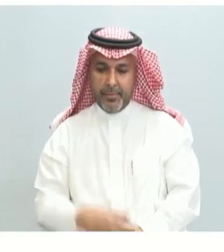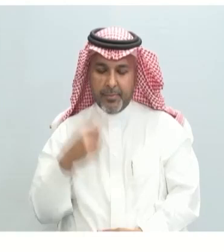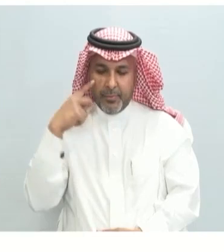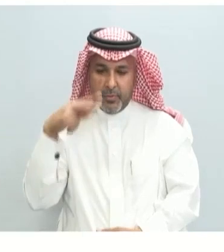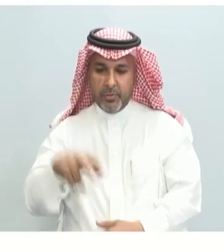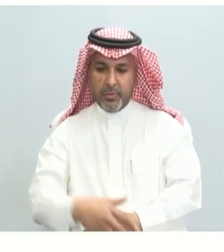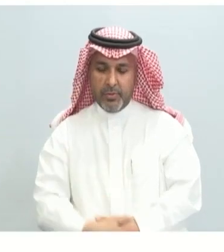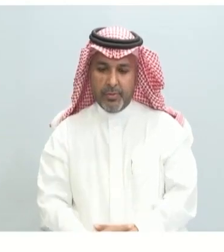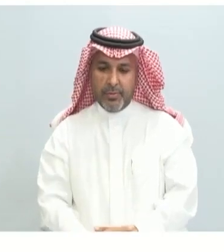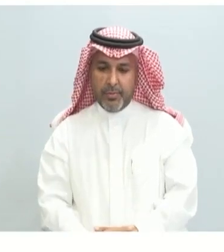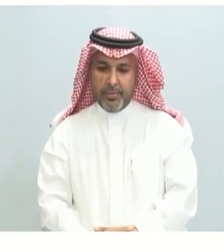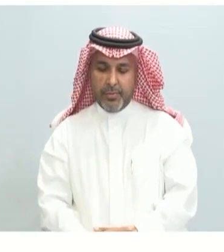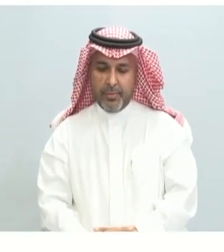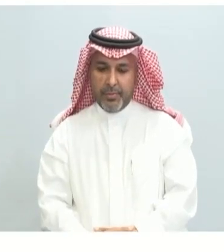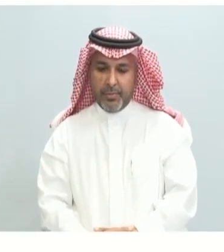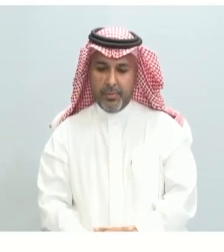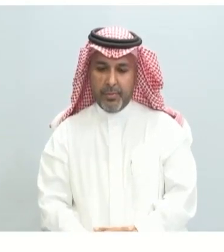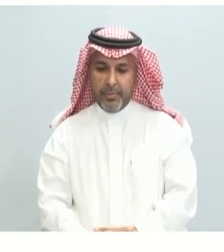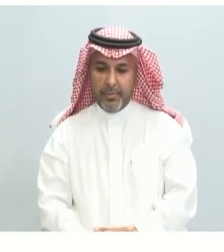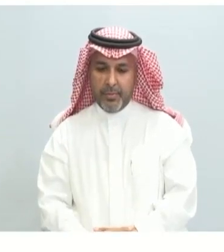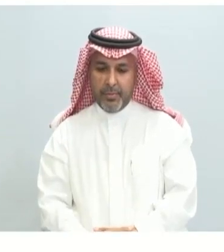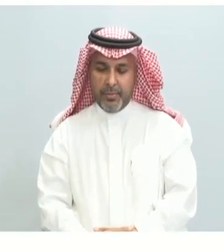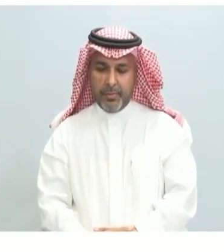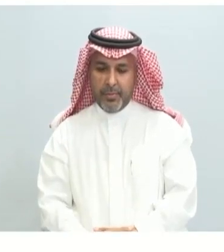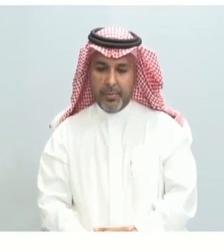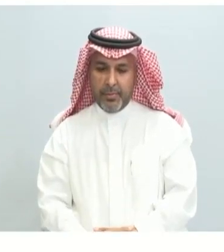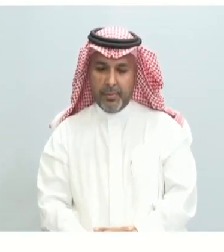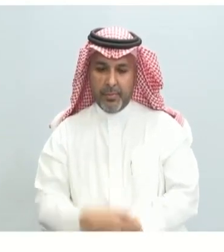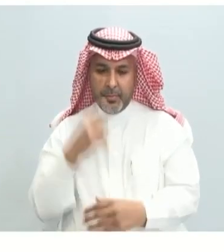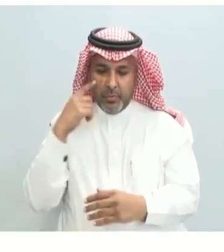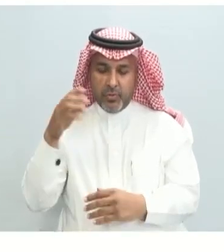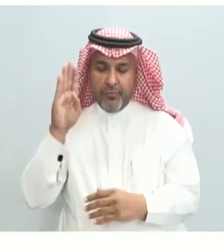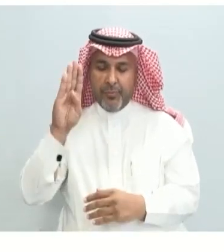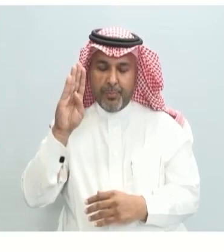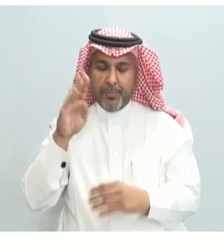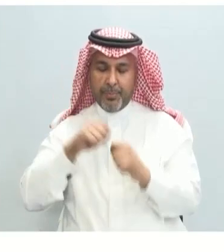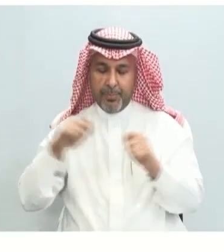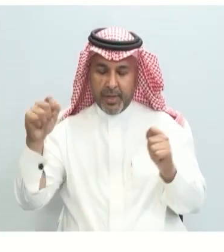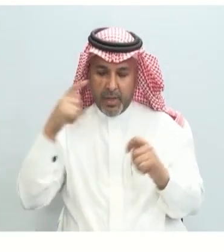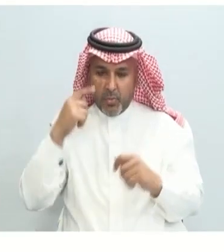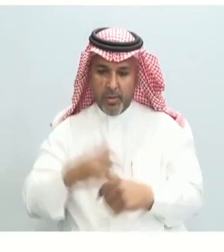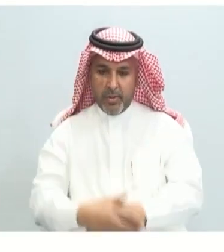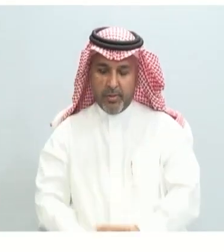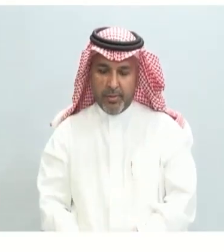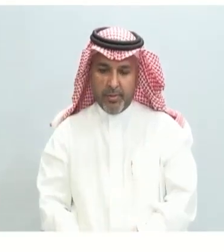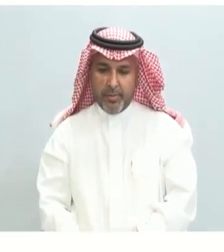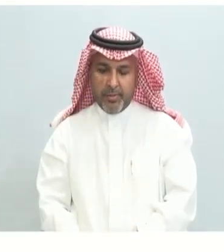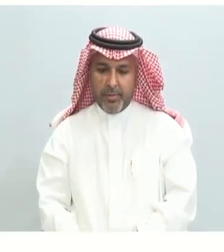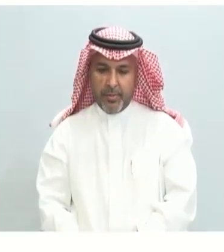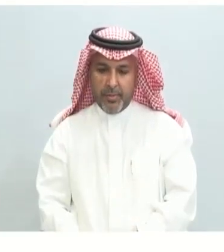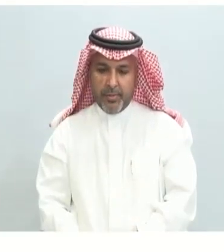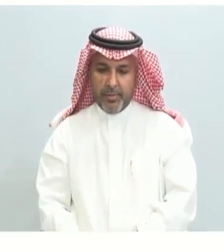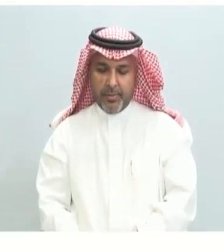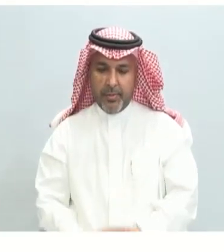قانون الجيوب وباخذ قانون جيوب التمام اول شيء بجيبه هو الضلع ب ثم بعد ذلك بجيب طبعا طالما ان الزاويه هذه